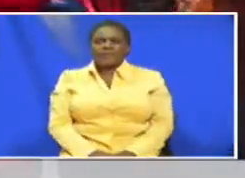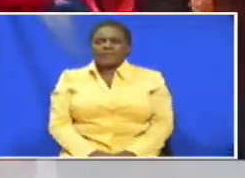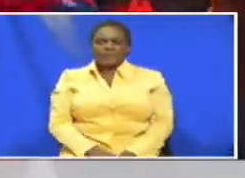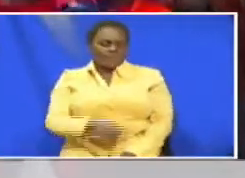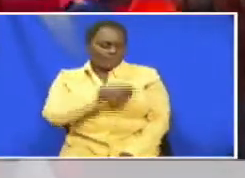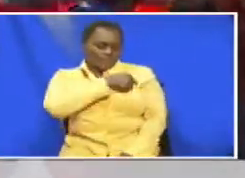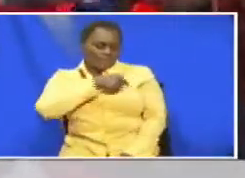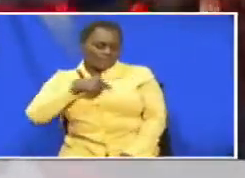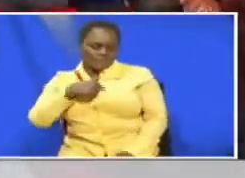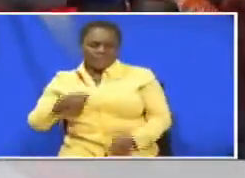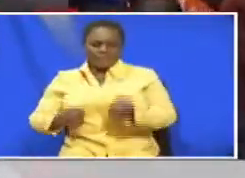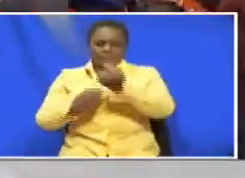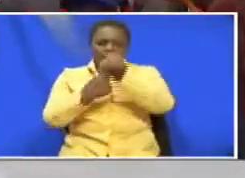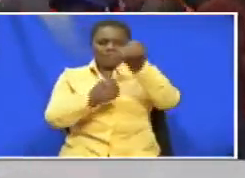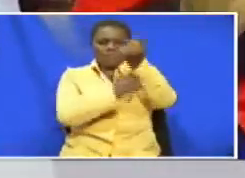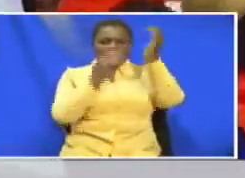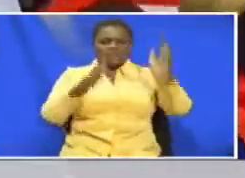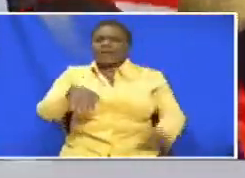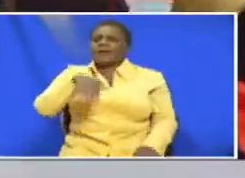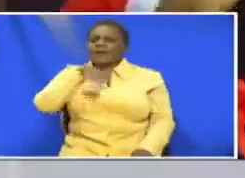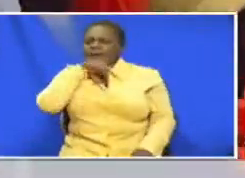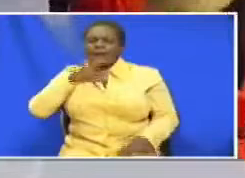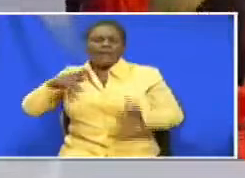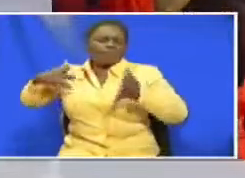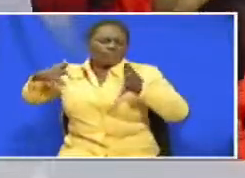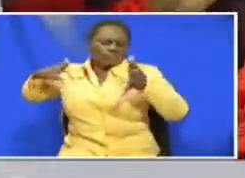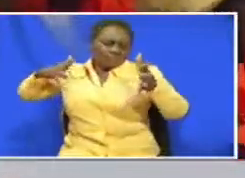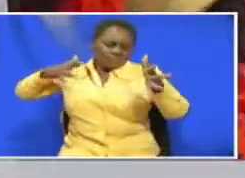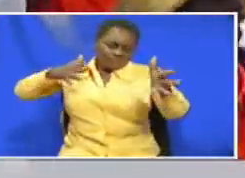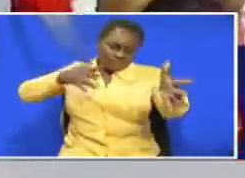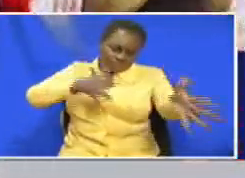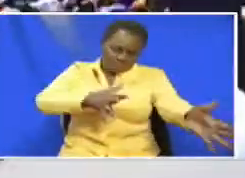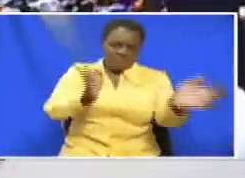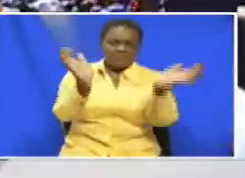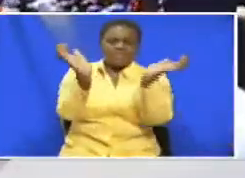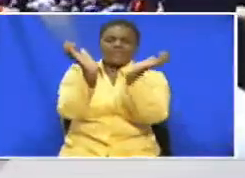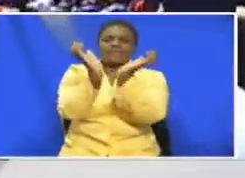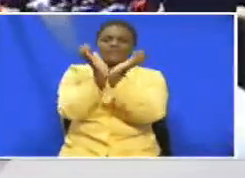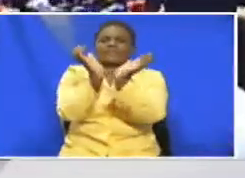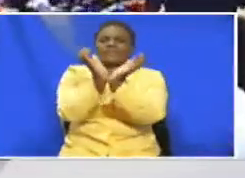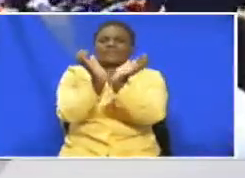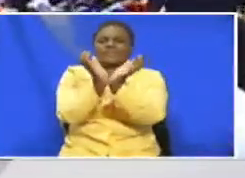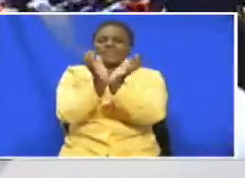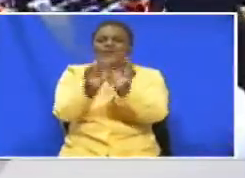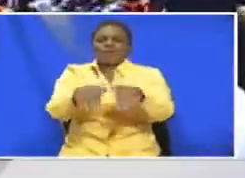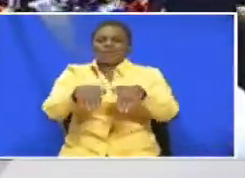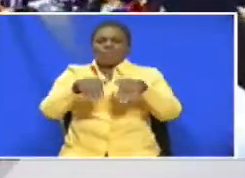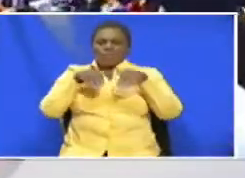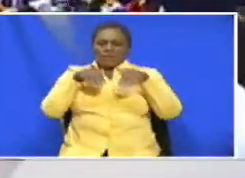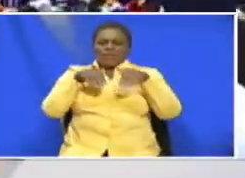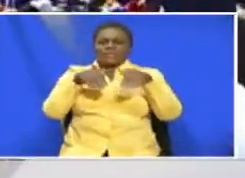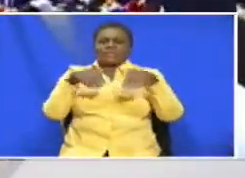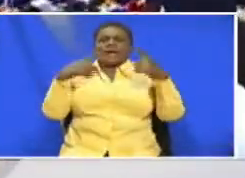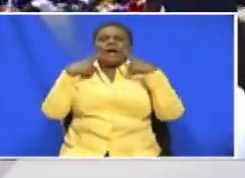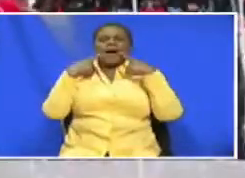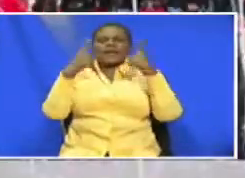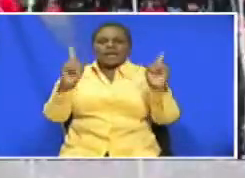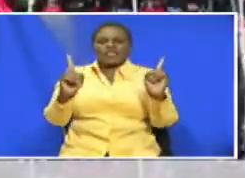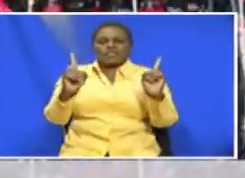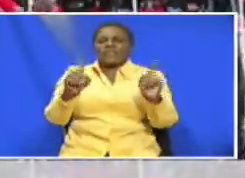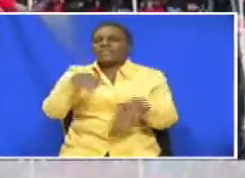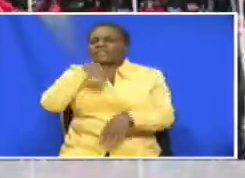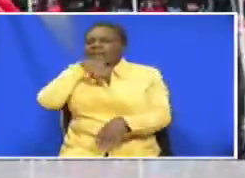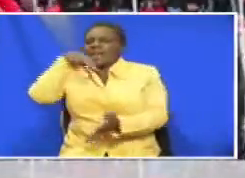Wajumbe na wafuasi wa kiongozi wa ODM Raila Odinga walijumuika katika uwanja wa michezo wa Kasarani ambako walisubiri tamko la Raila iwapo atakuwa